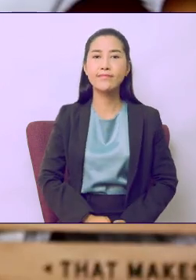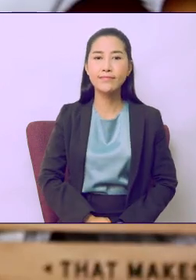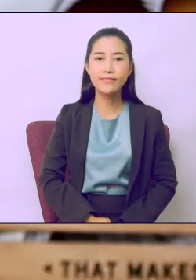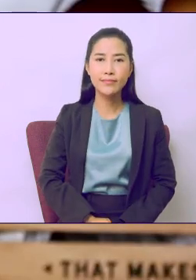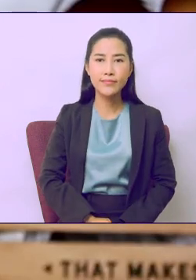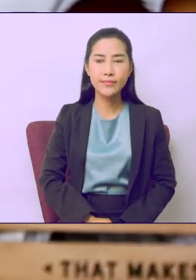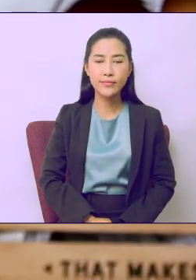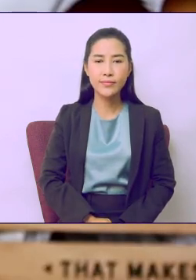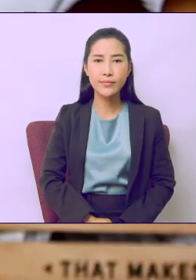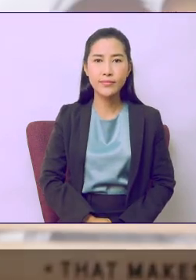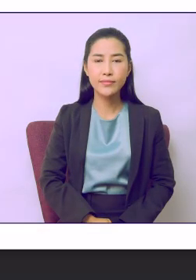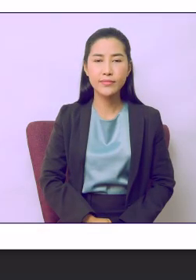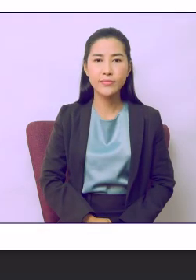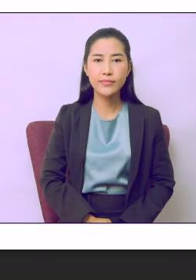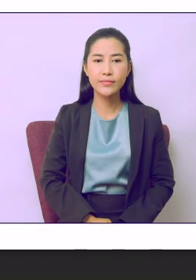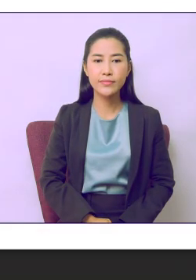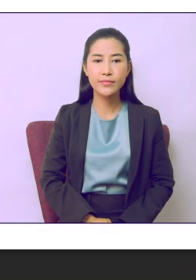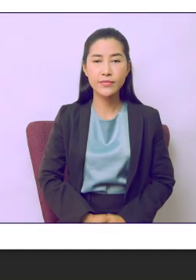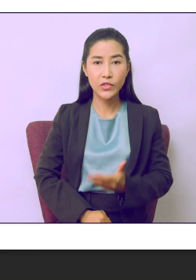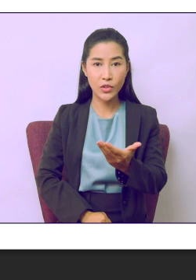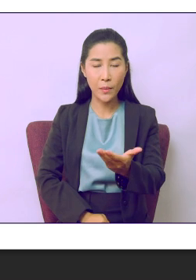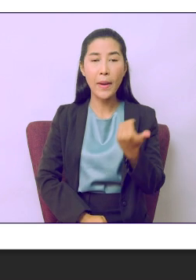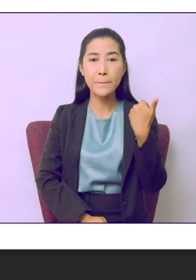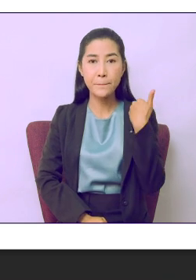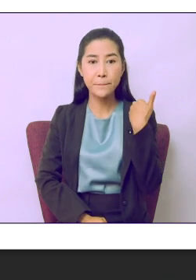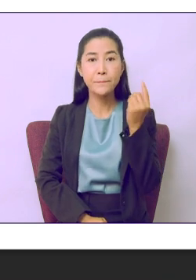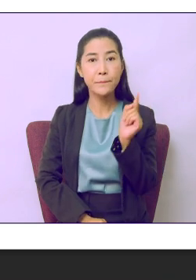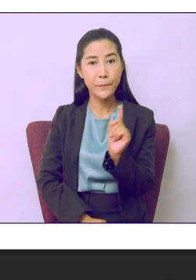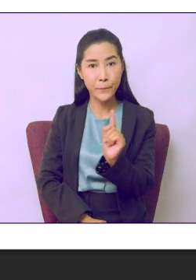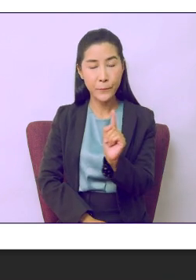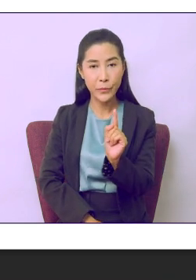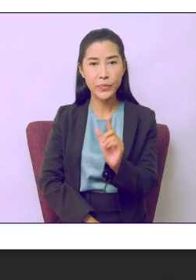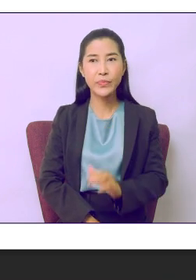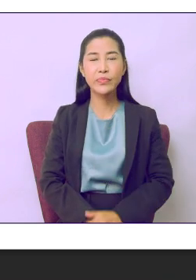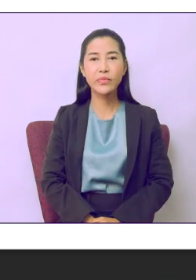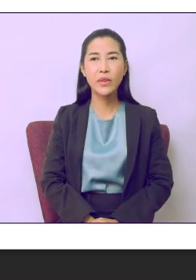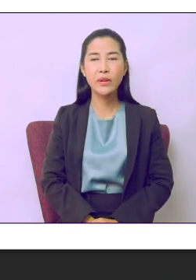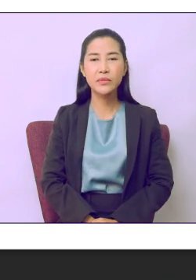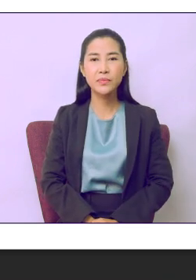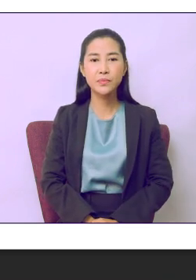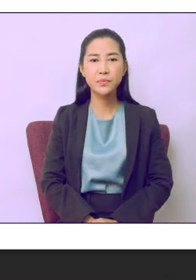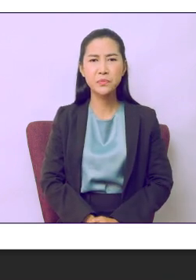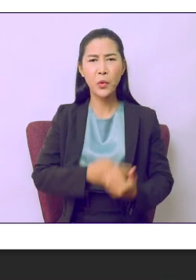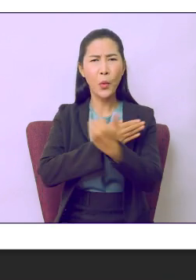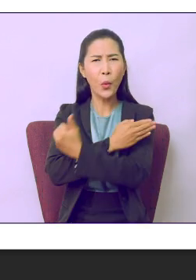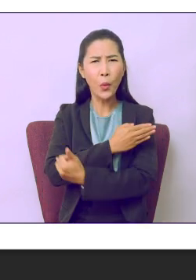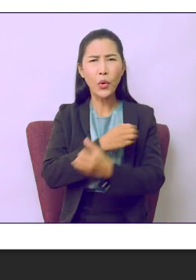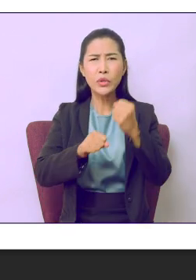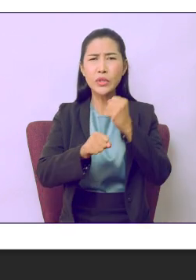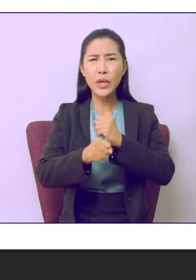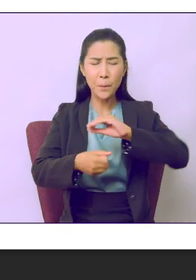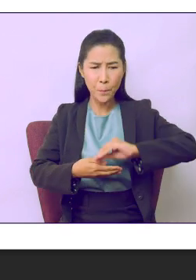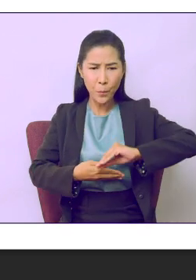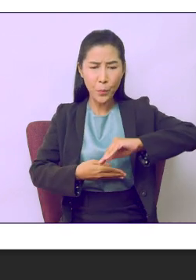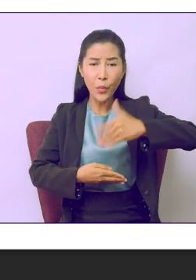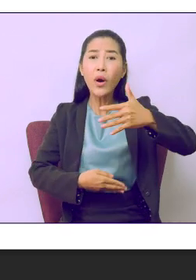อ่าอันต่อไปนะครับก็มีเรื่องของนะครับอ่าต่างชาติเนาะเทำโปรแกรมชื่อว่า